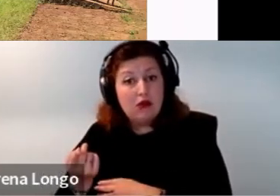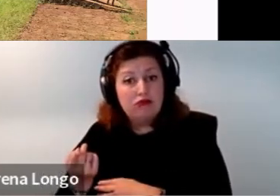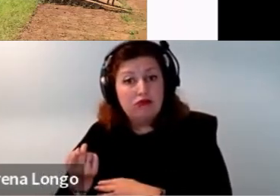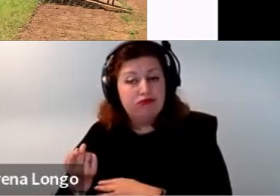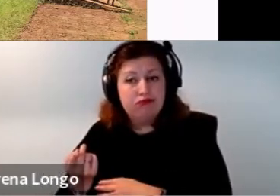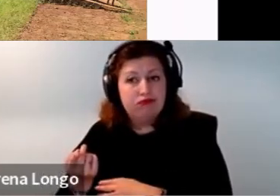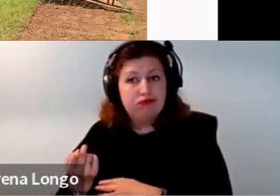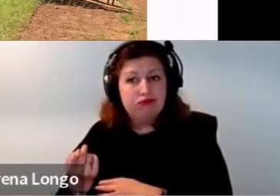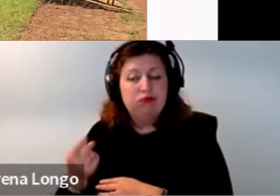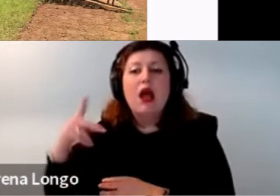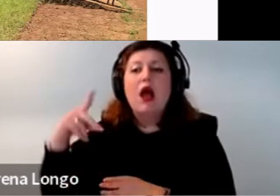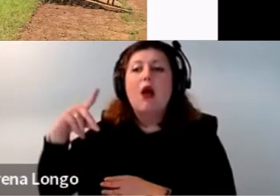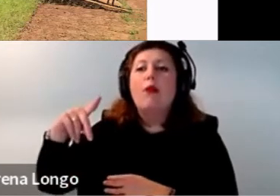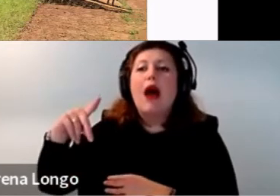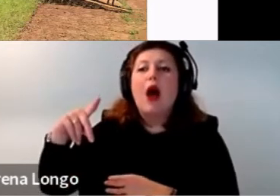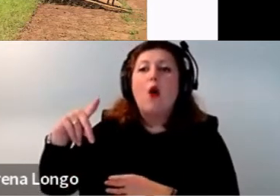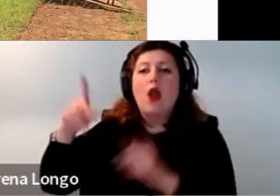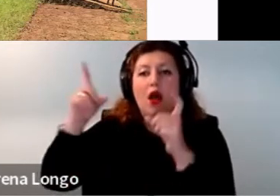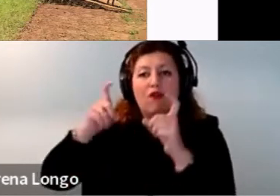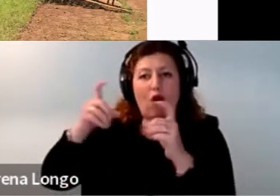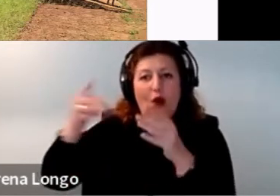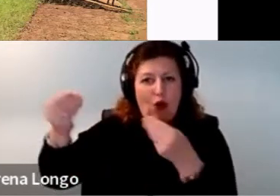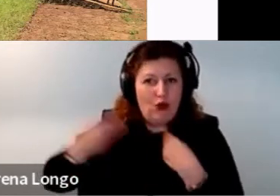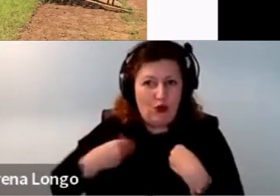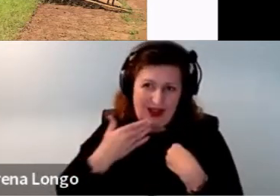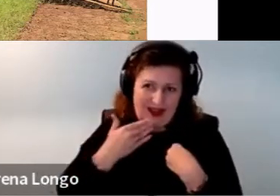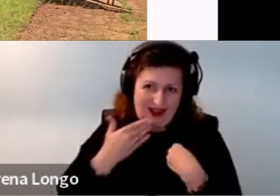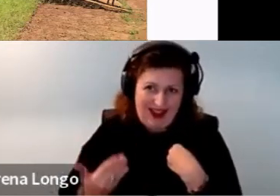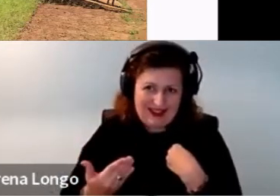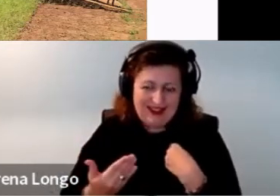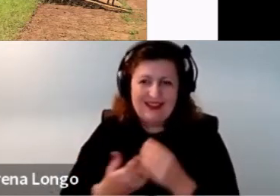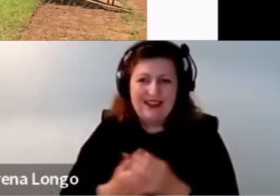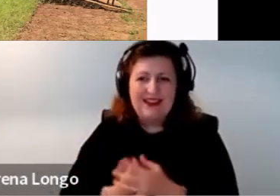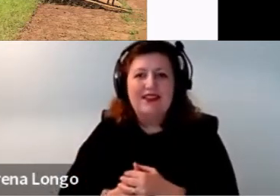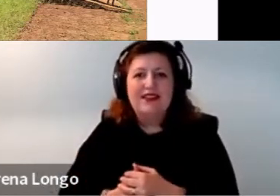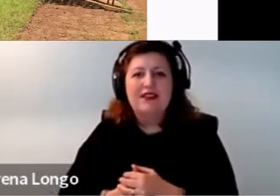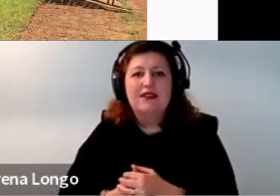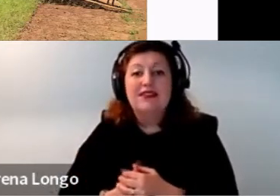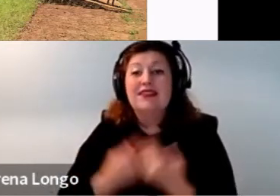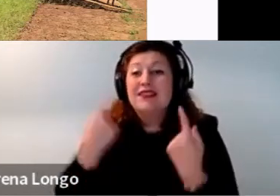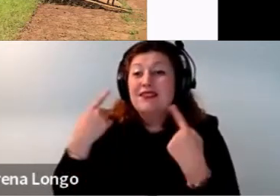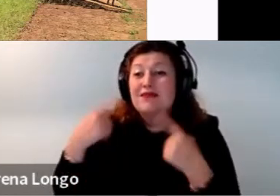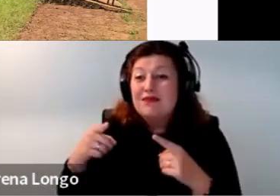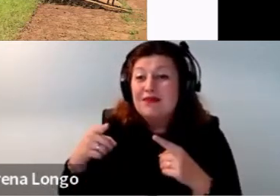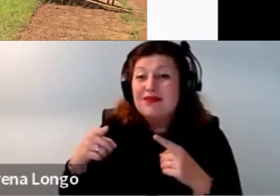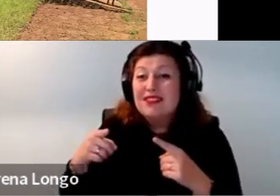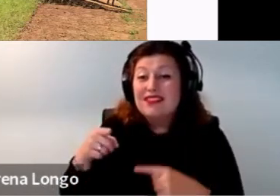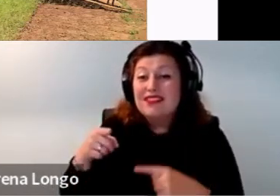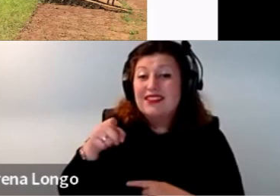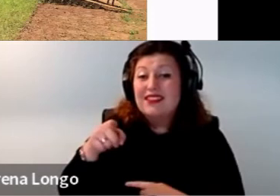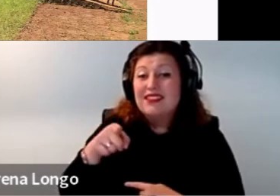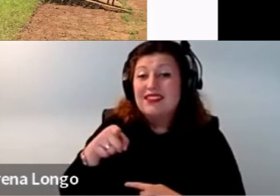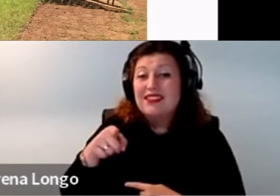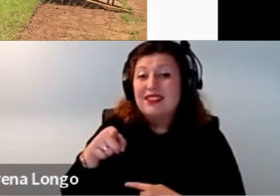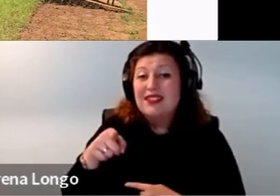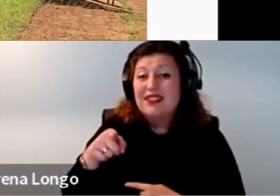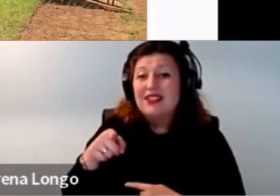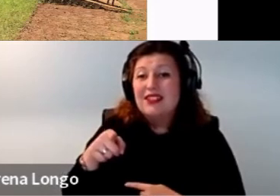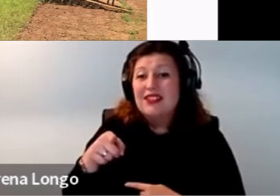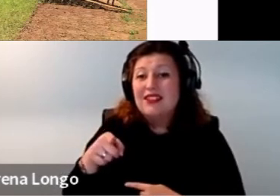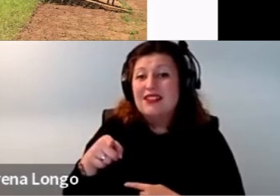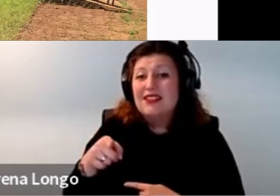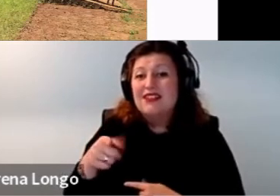fatta da Paola, non ero sicura in quale villaggio, e questo a Pomerini. Sono stati